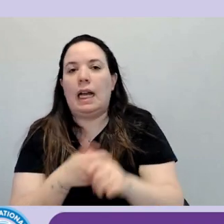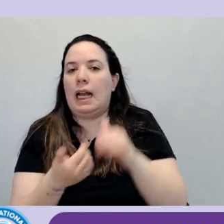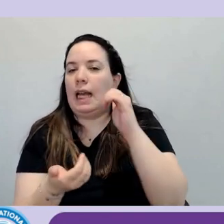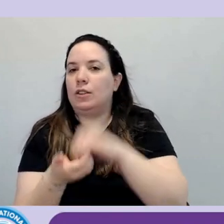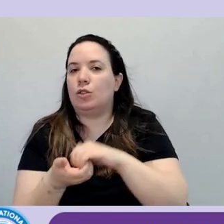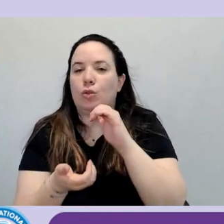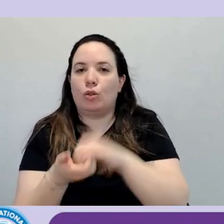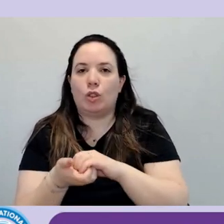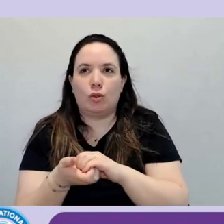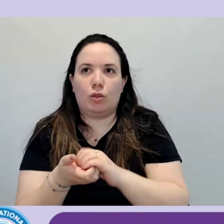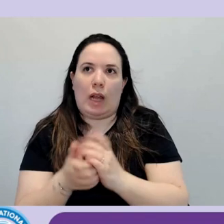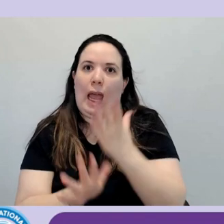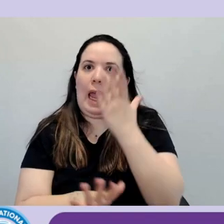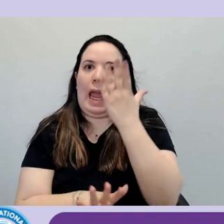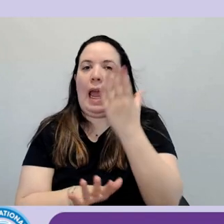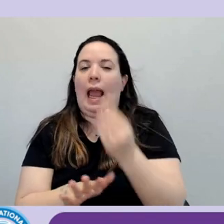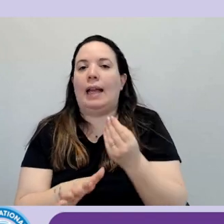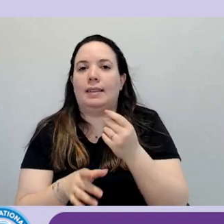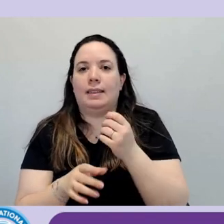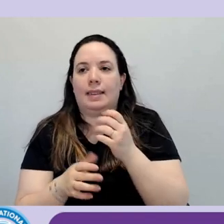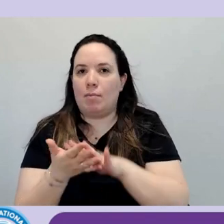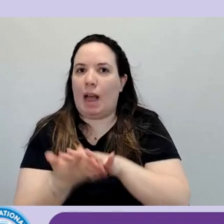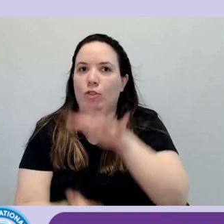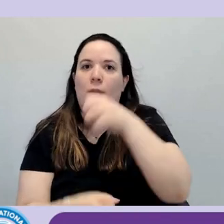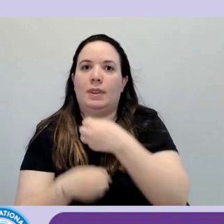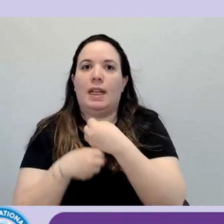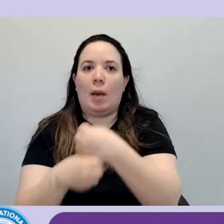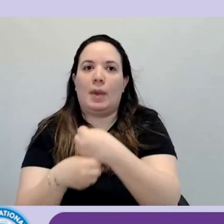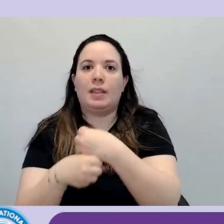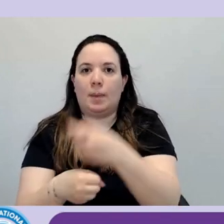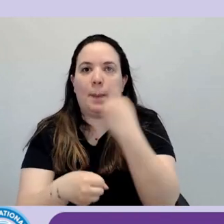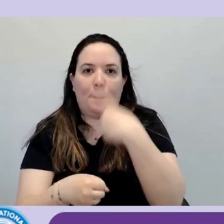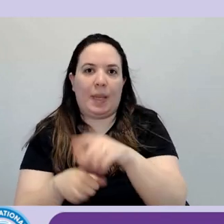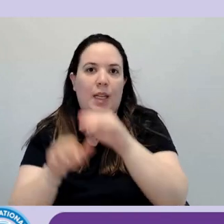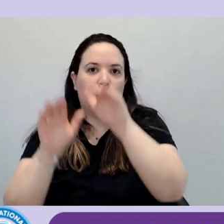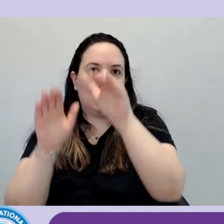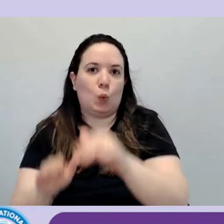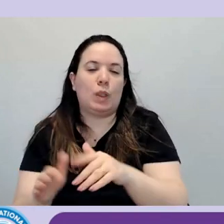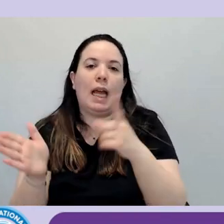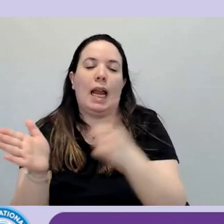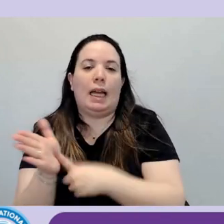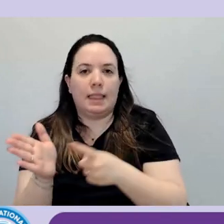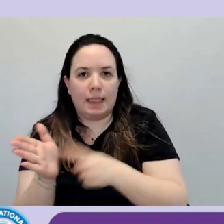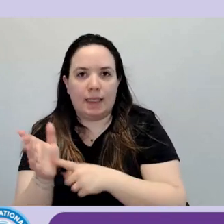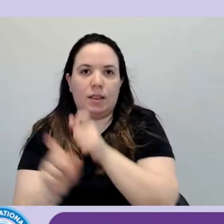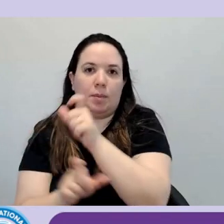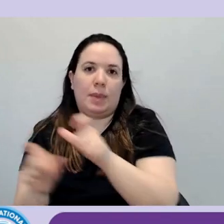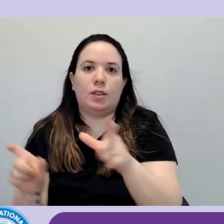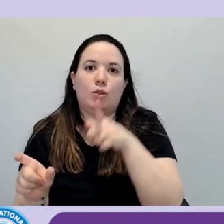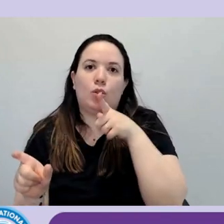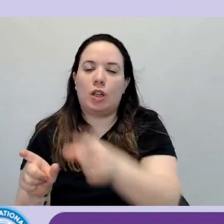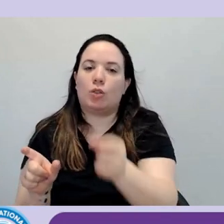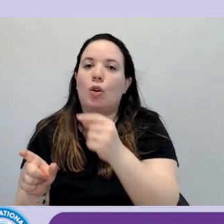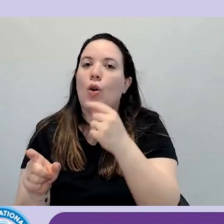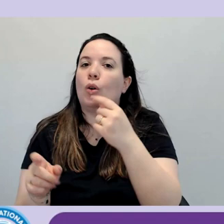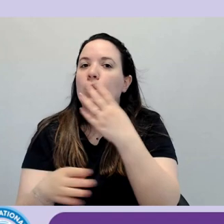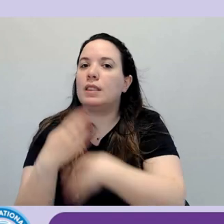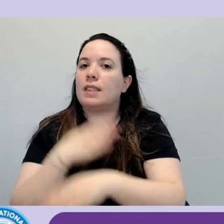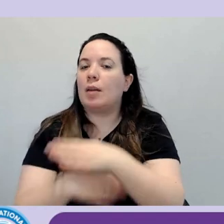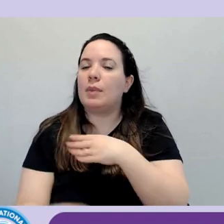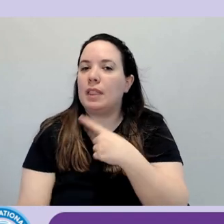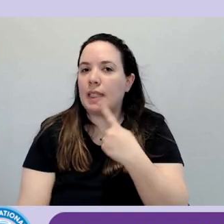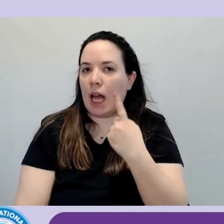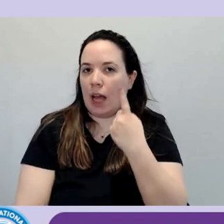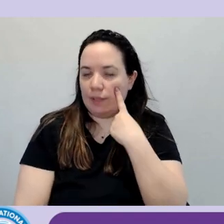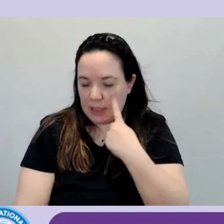Insomma l'ente maggiormente rappresentativo per la tutela dei diritti delle persone con disabilità